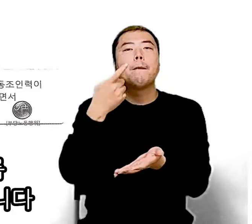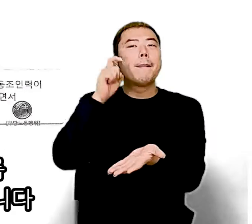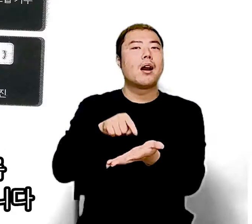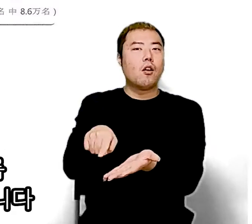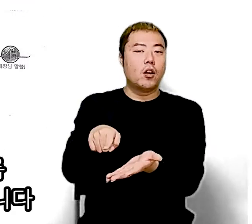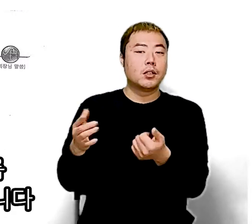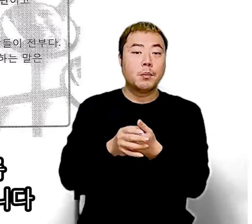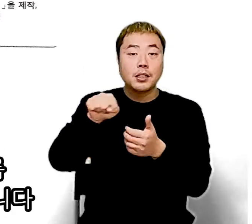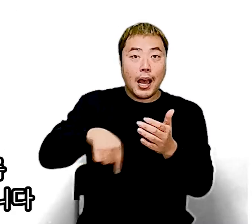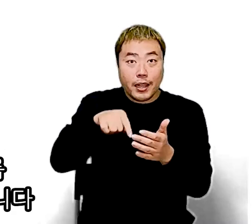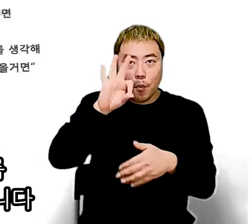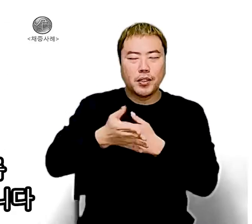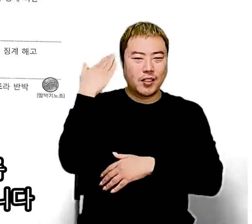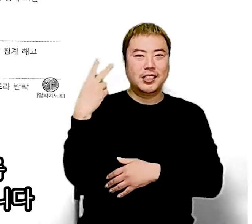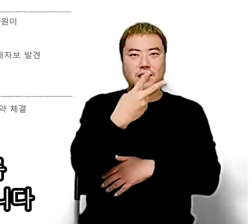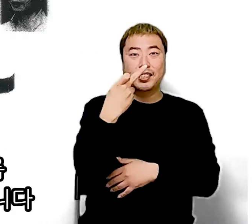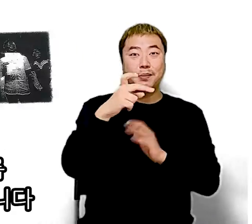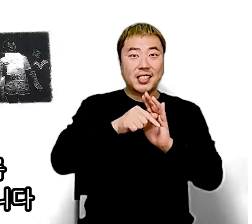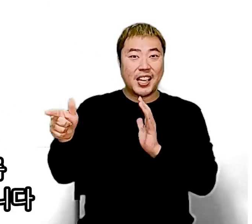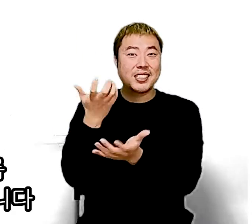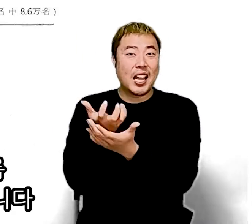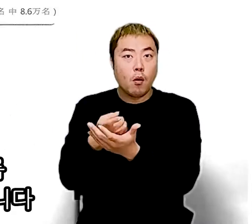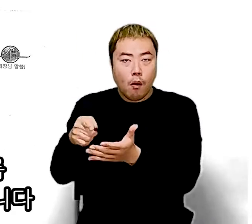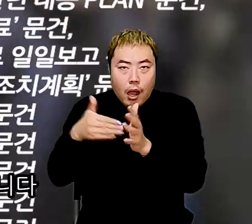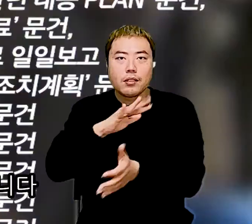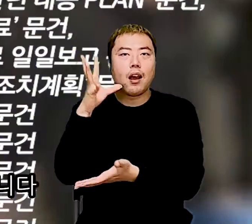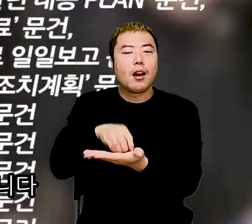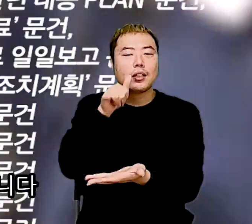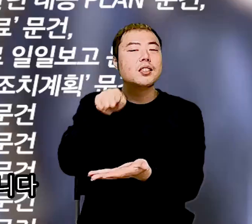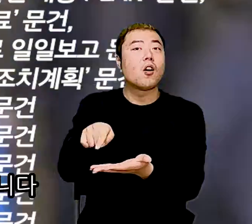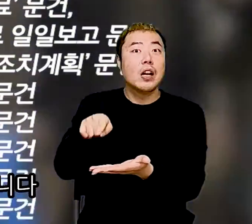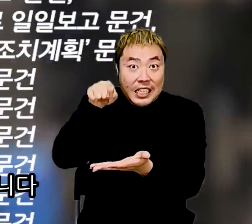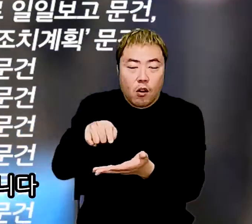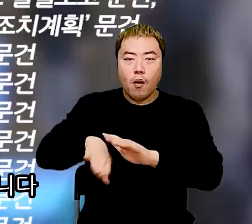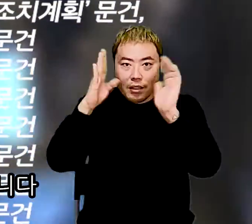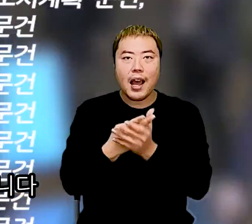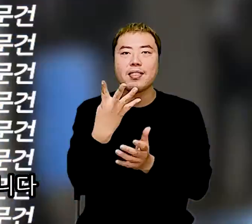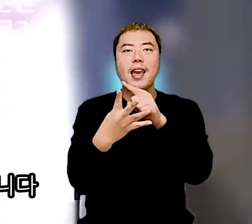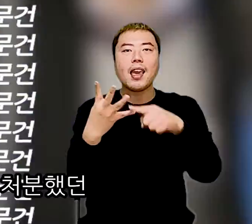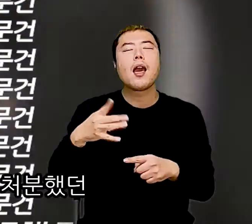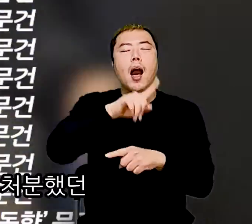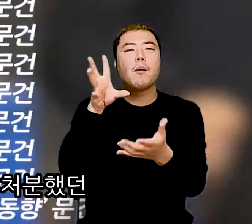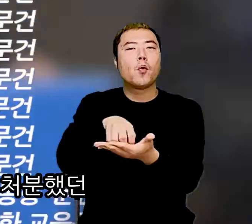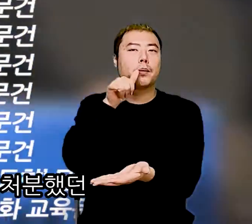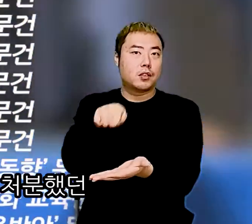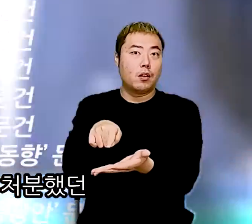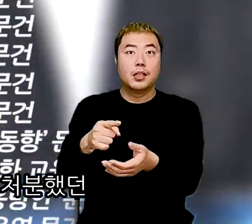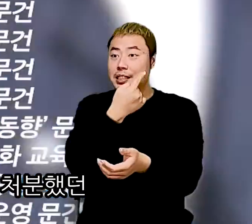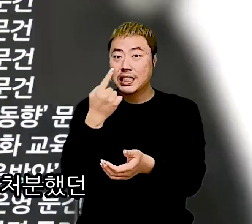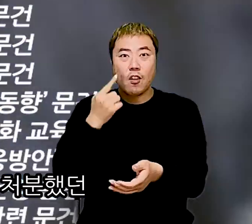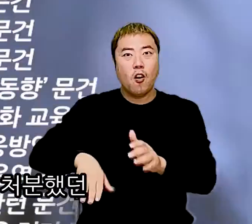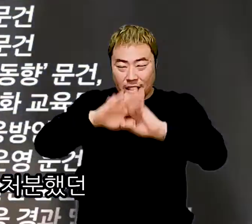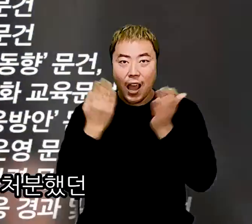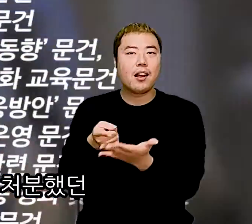여기에는 2012년 S그룹 노사 전략 문건도 있었습니다. 이것들이 하드에서 나왔습니다. 증거가